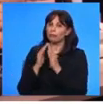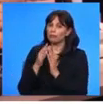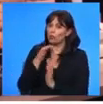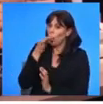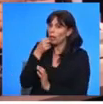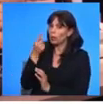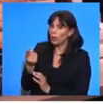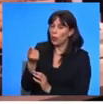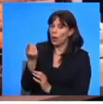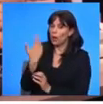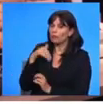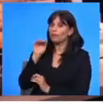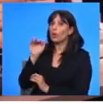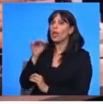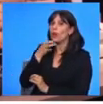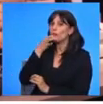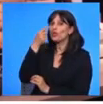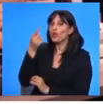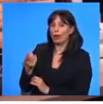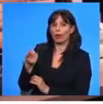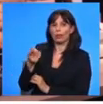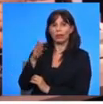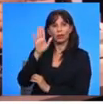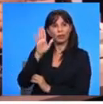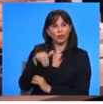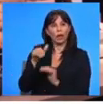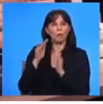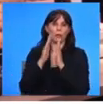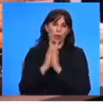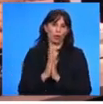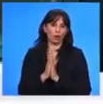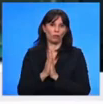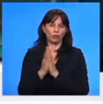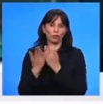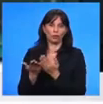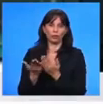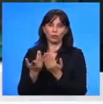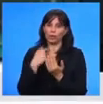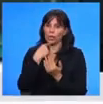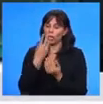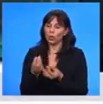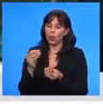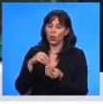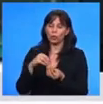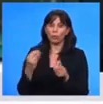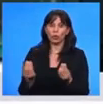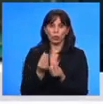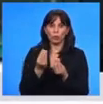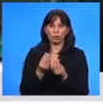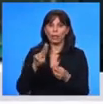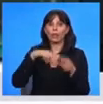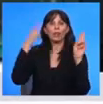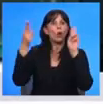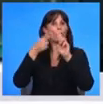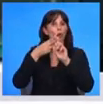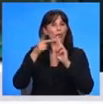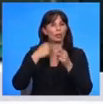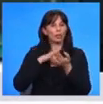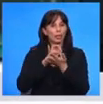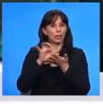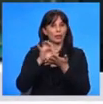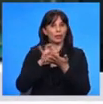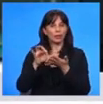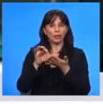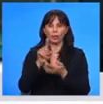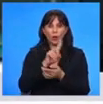אני פונה בשאלה, גם בשאלה וגם בבקשה. ואני אגיד עוד משהו, גם מבחינת העולם, אני כתבתי שם במכתב, לא